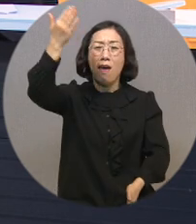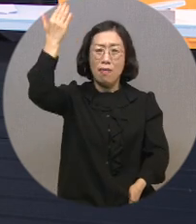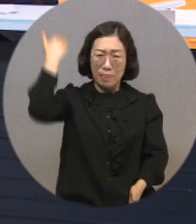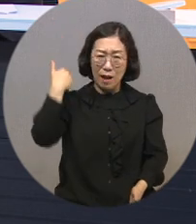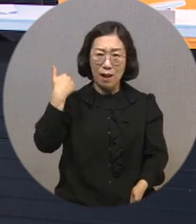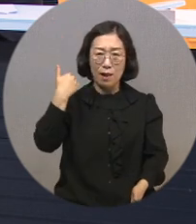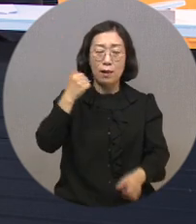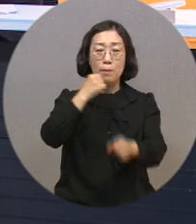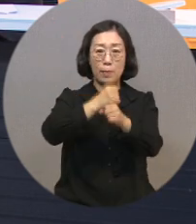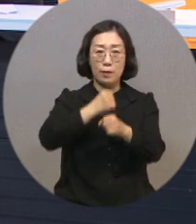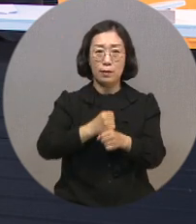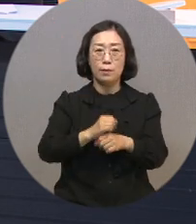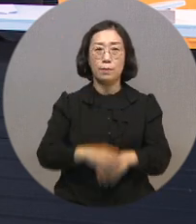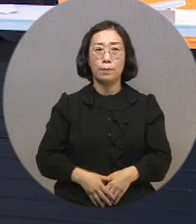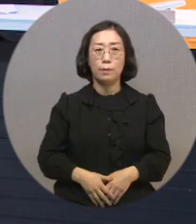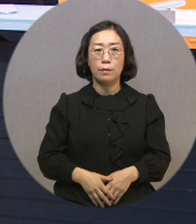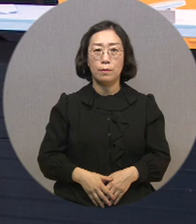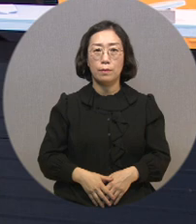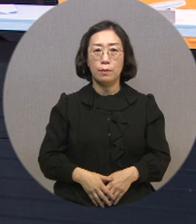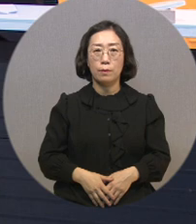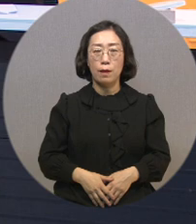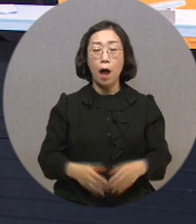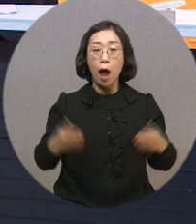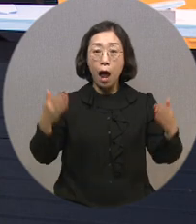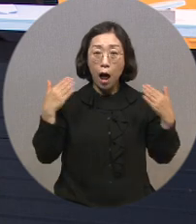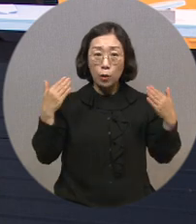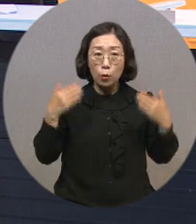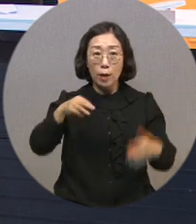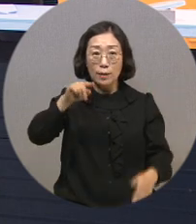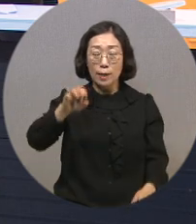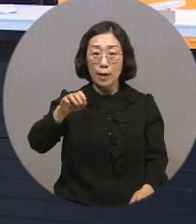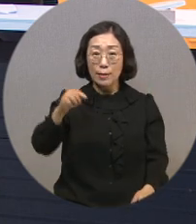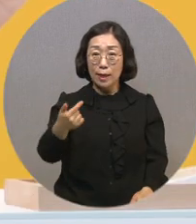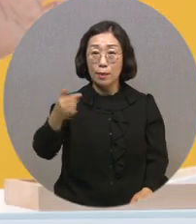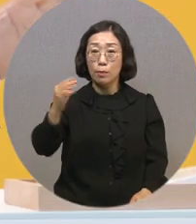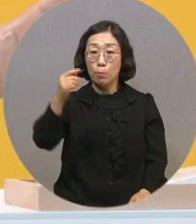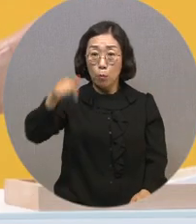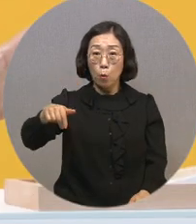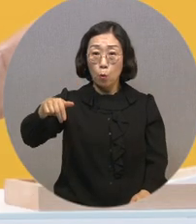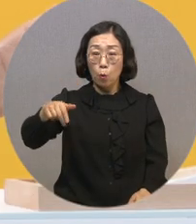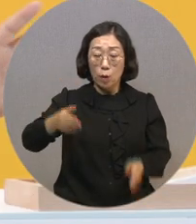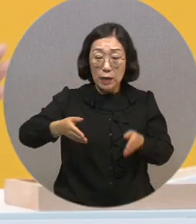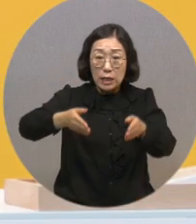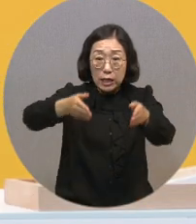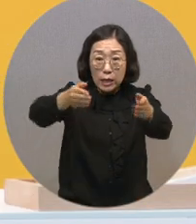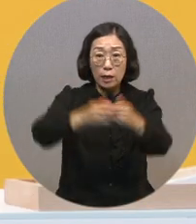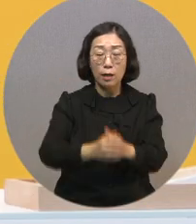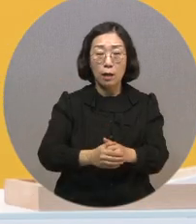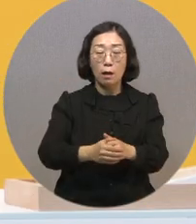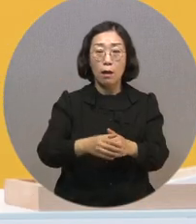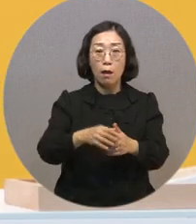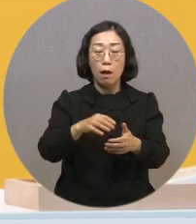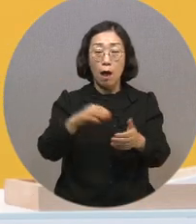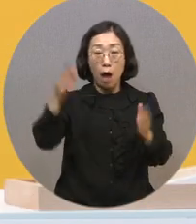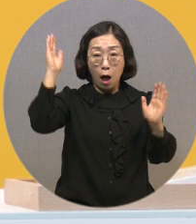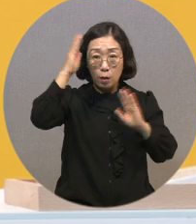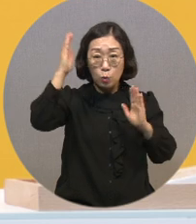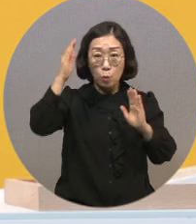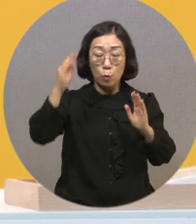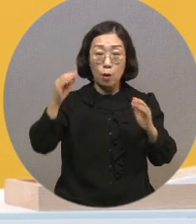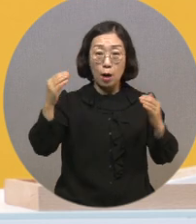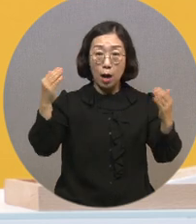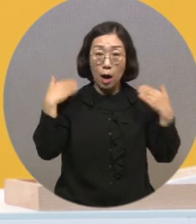이 삼복도로 쪽에 학교가 무려 152개가 있어요. 많아요. 이 삼복도로라는 것은 차도와